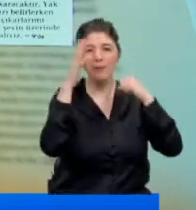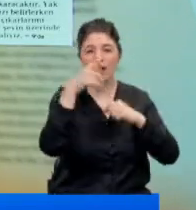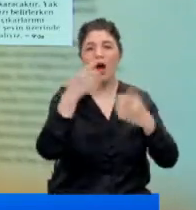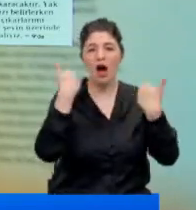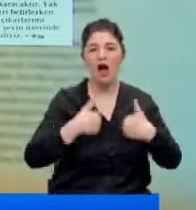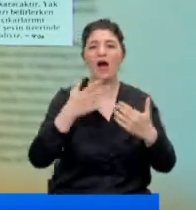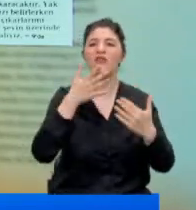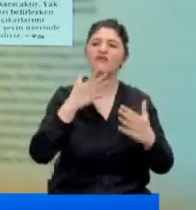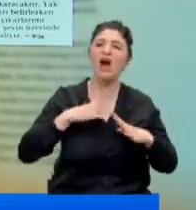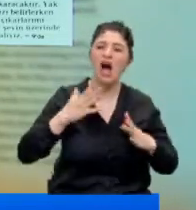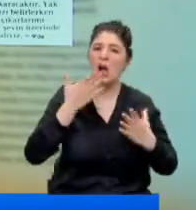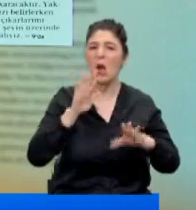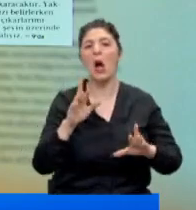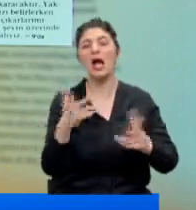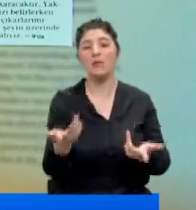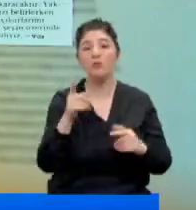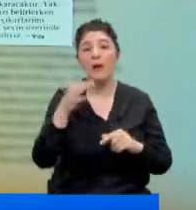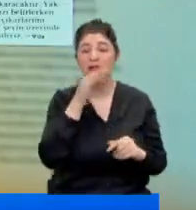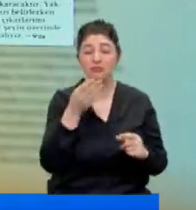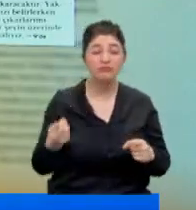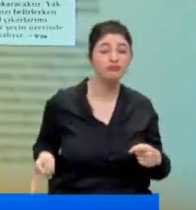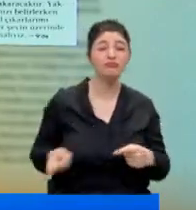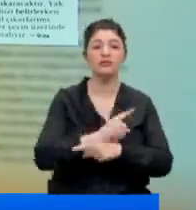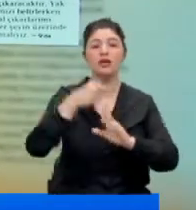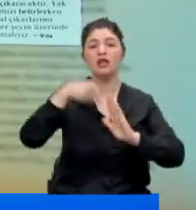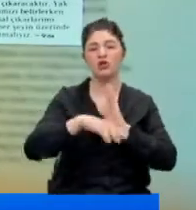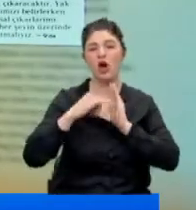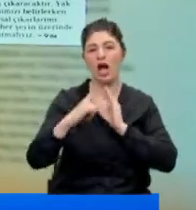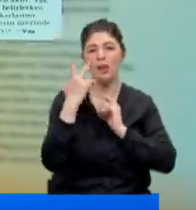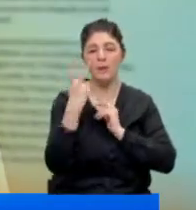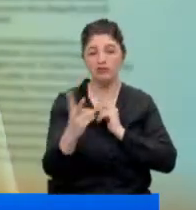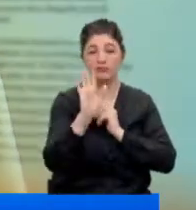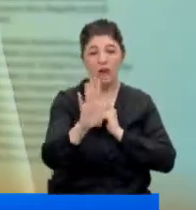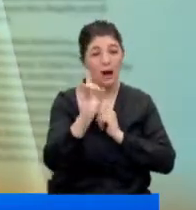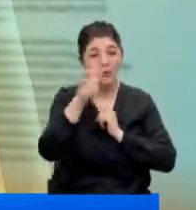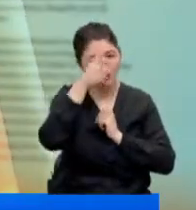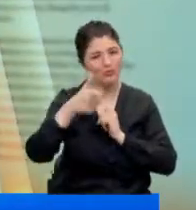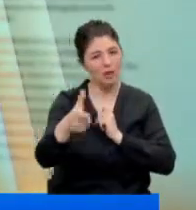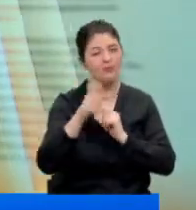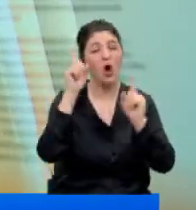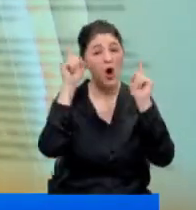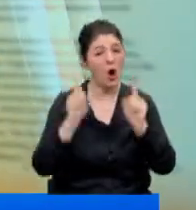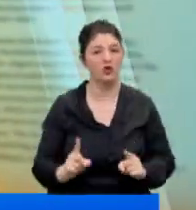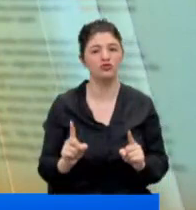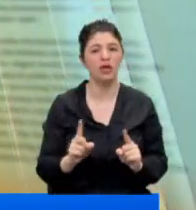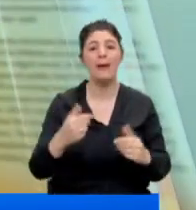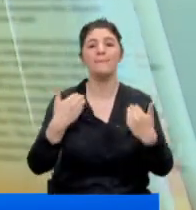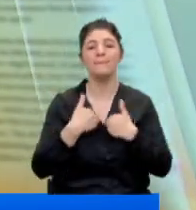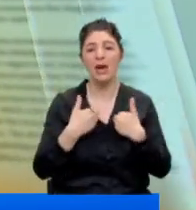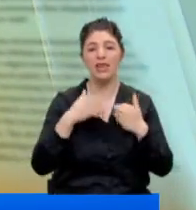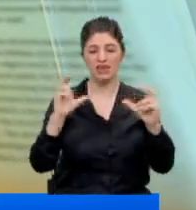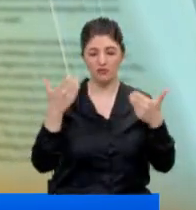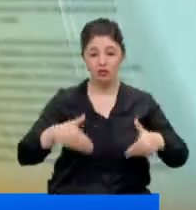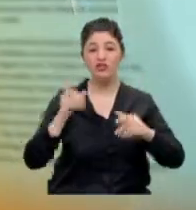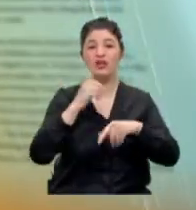durumu varla yok arasında diyor. İşte bu ve benzeri pek çok detaya çok yakından bakacağız. Ama Türkiye'm, öncelikle ben